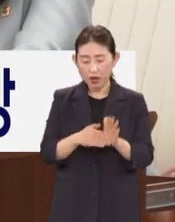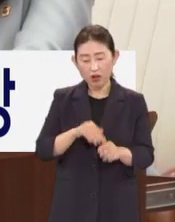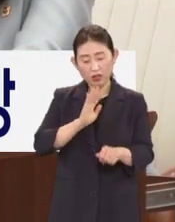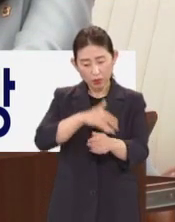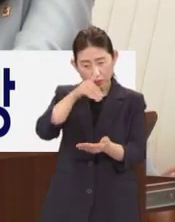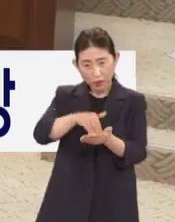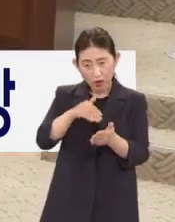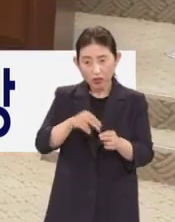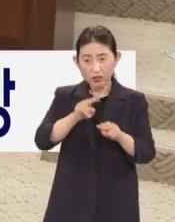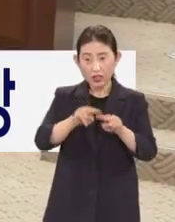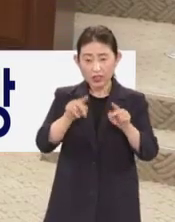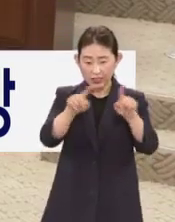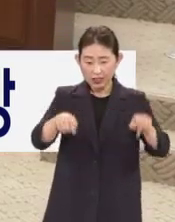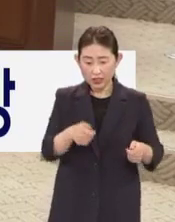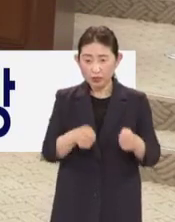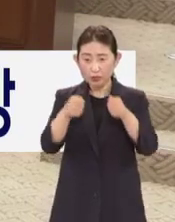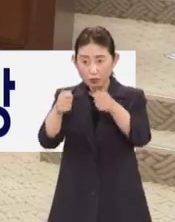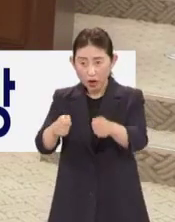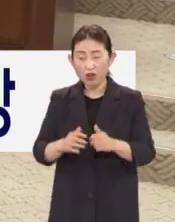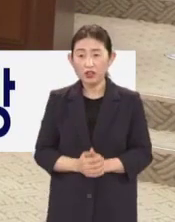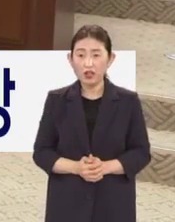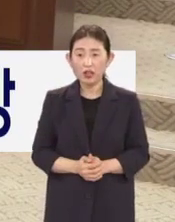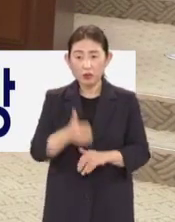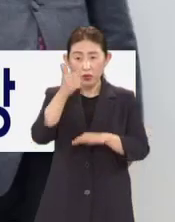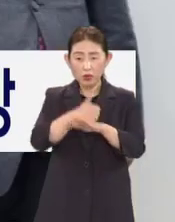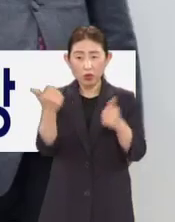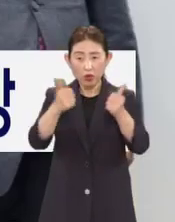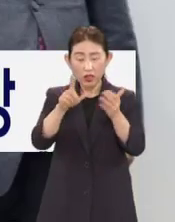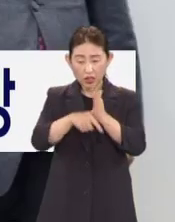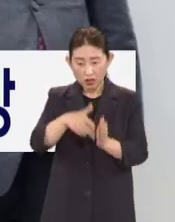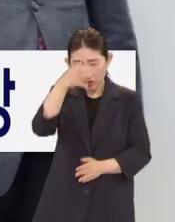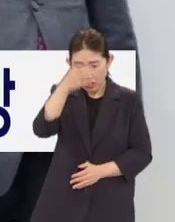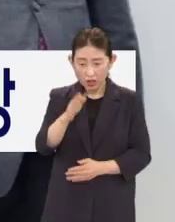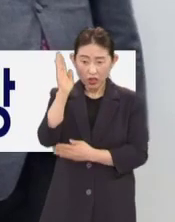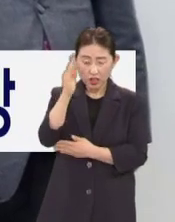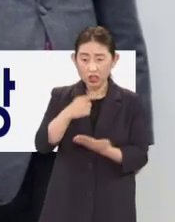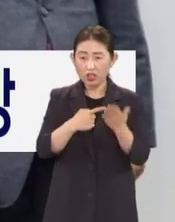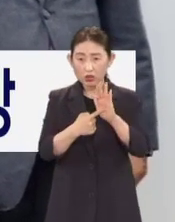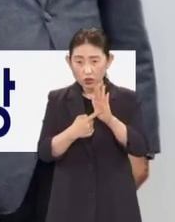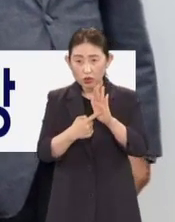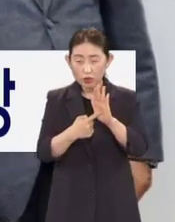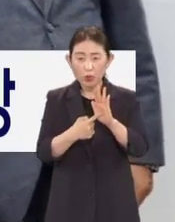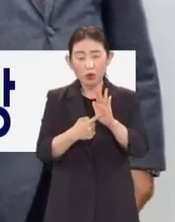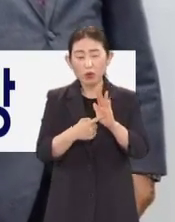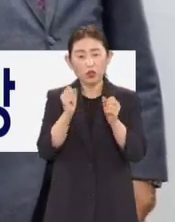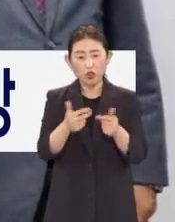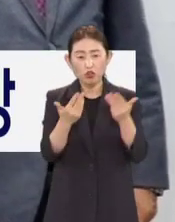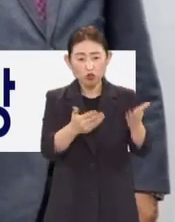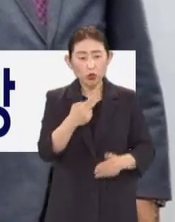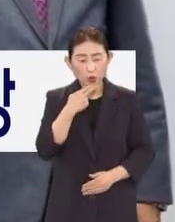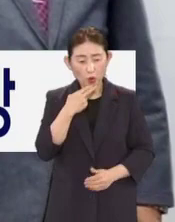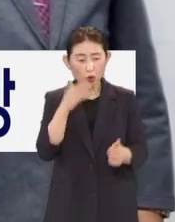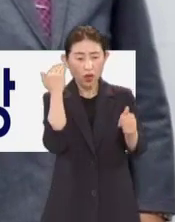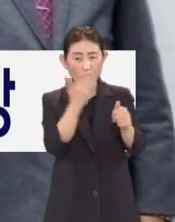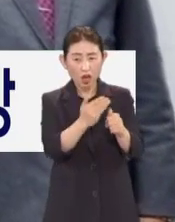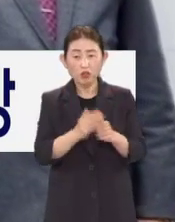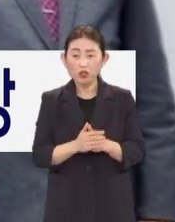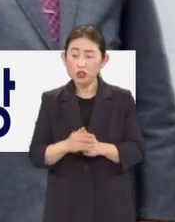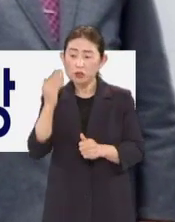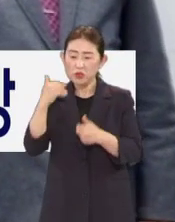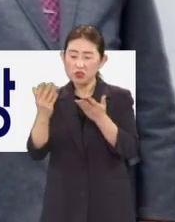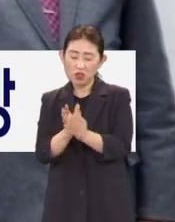사직서를 제출한 김우현에게 본회의에서 사과 발언 기회조차 주지 않고 해임시킨 건 다수당인 민주당의